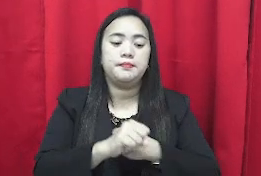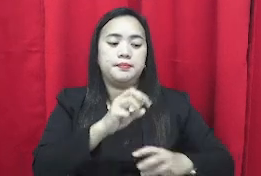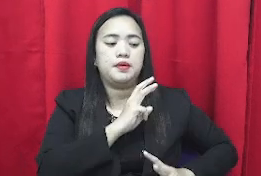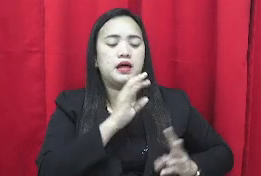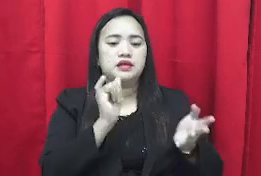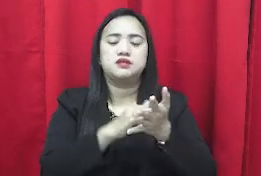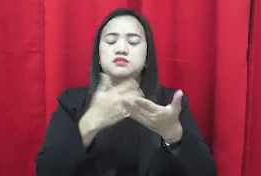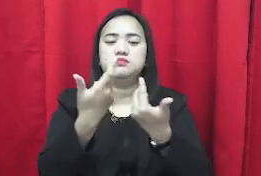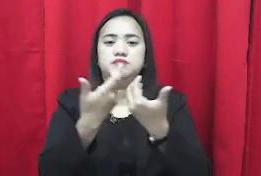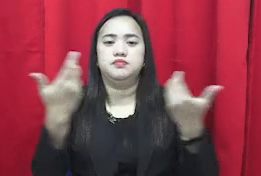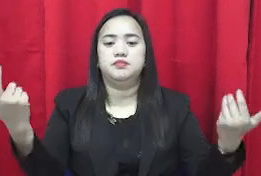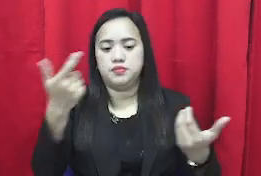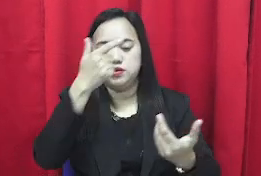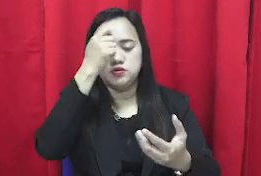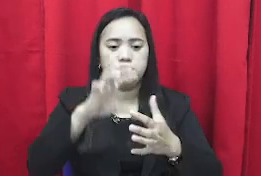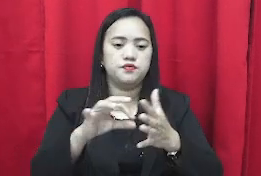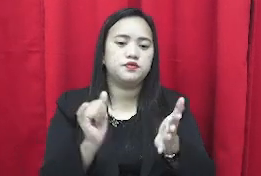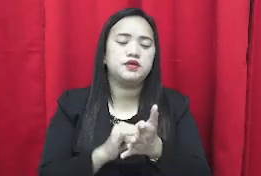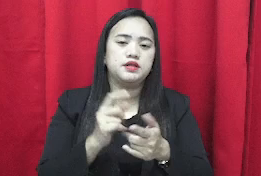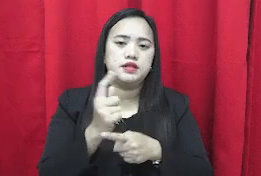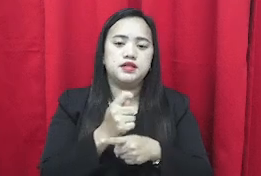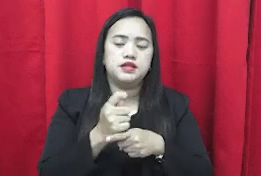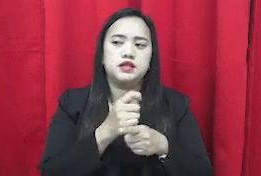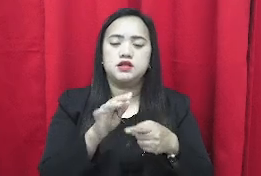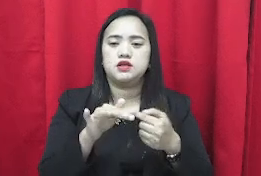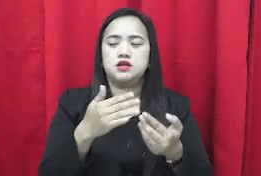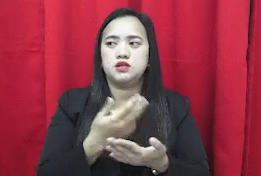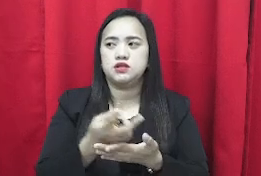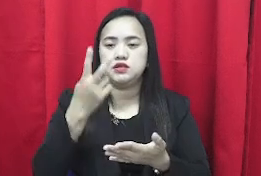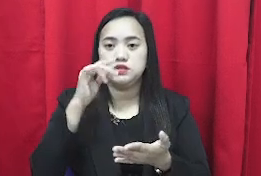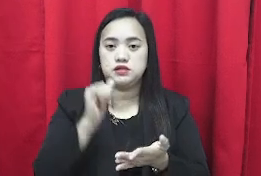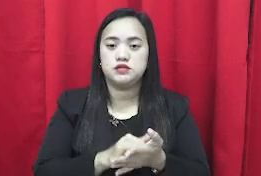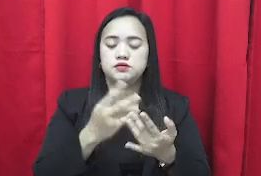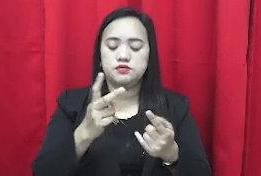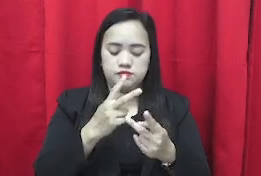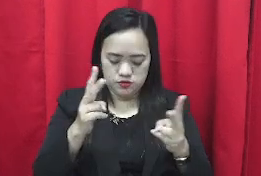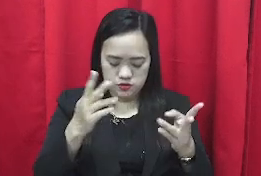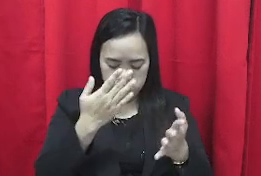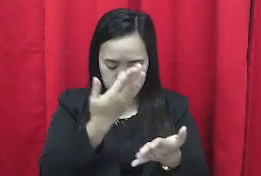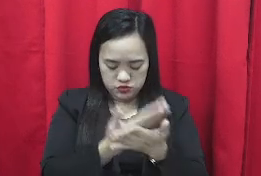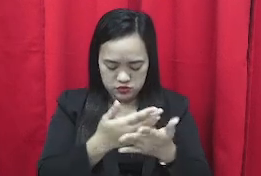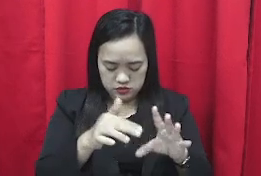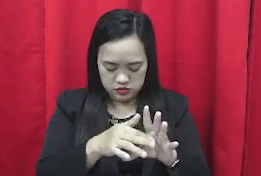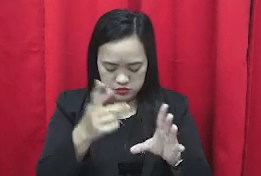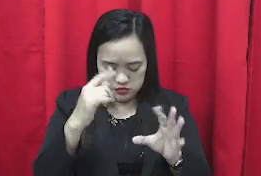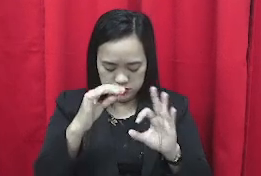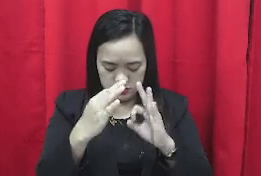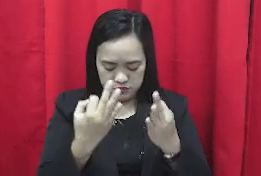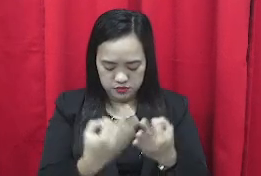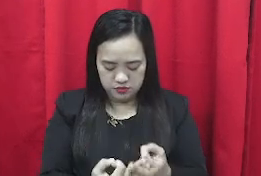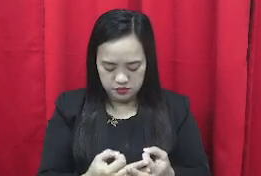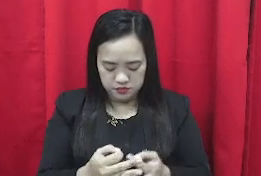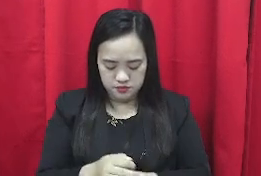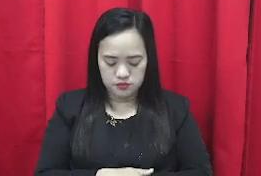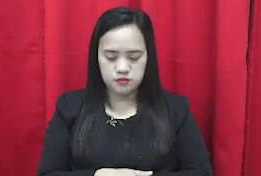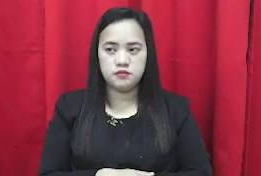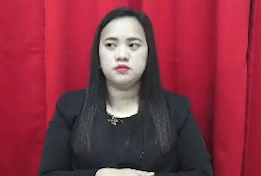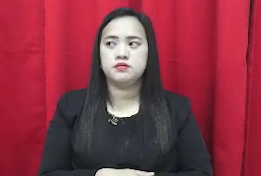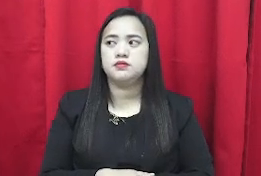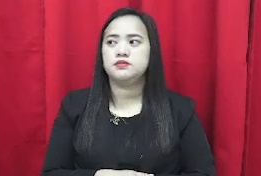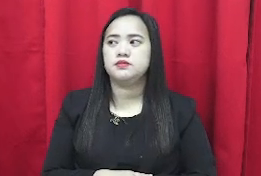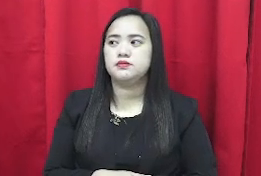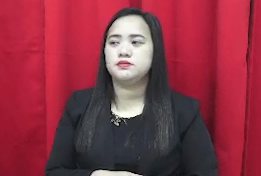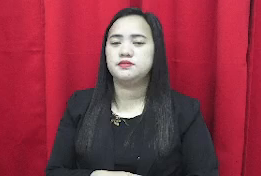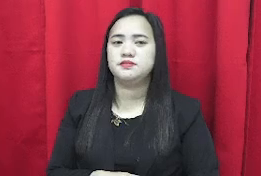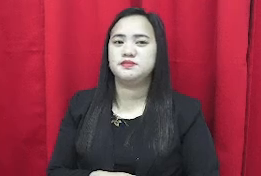theology dahil sa training na ito pinapakita niya sa atin na ito'y applicable sa family go ahad sir go ah Yeah at at shoutout sa